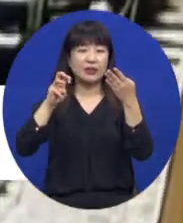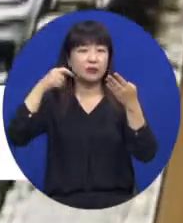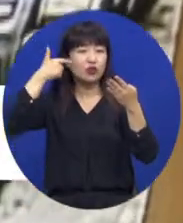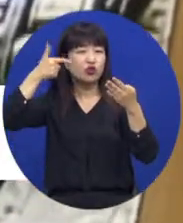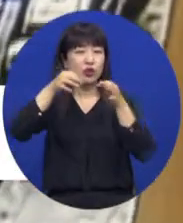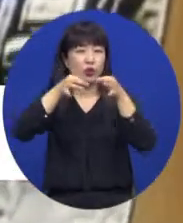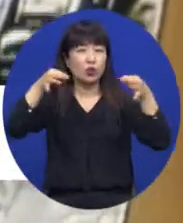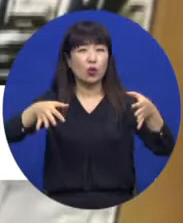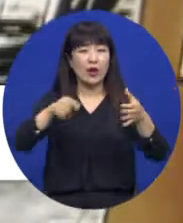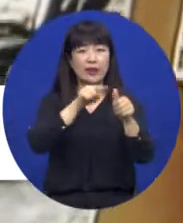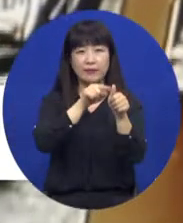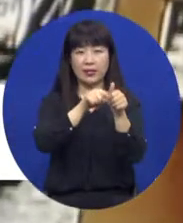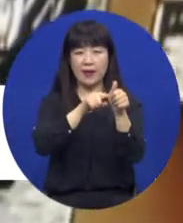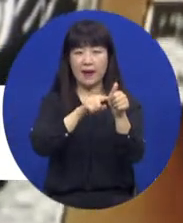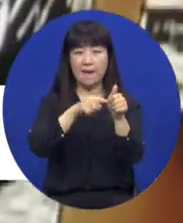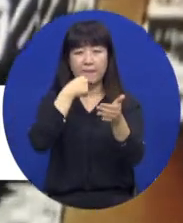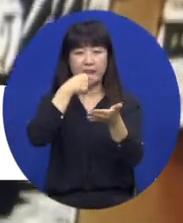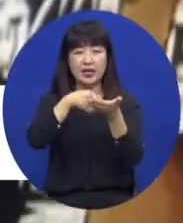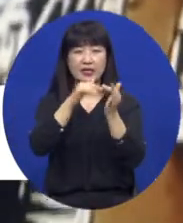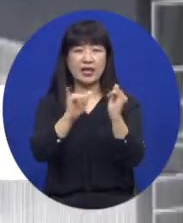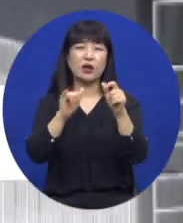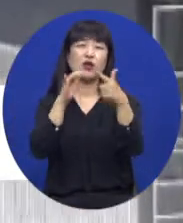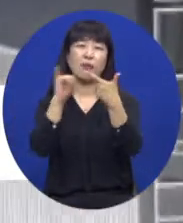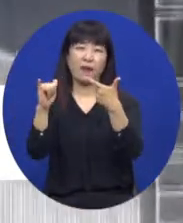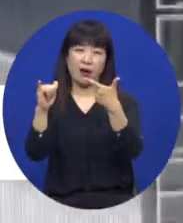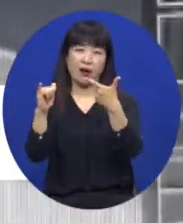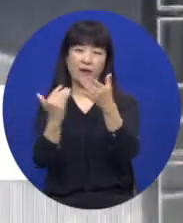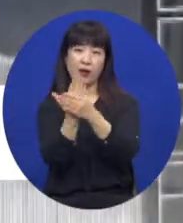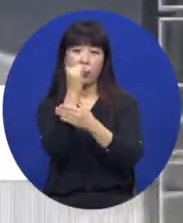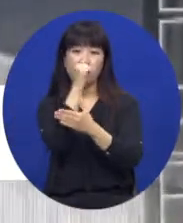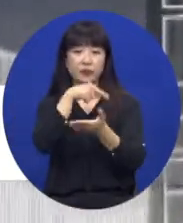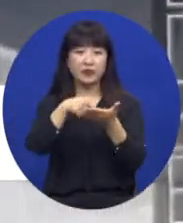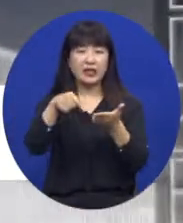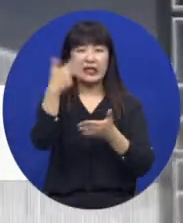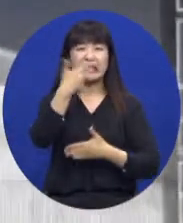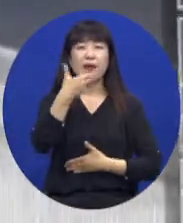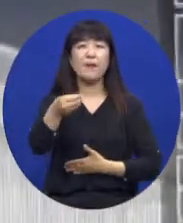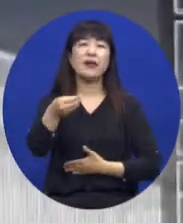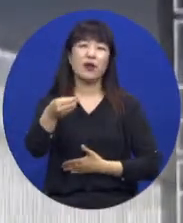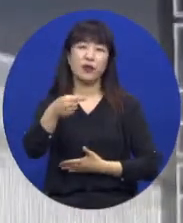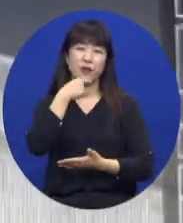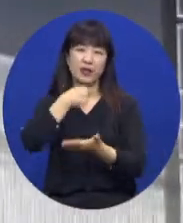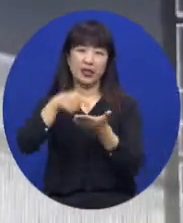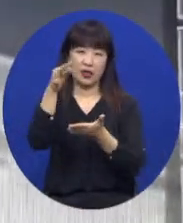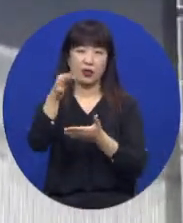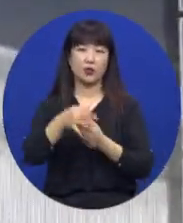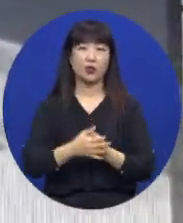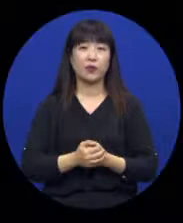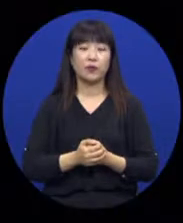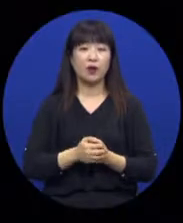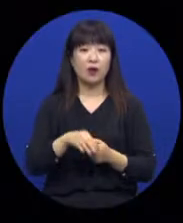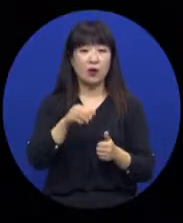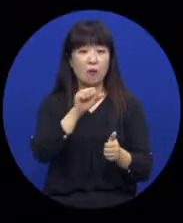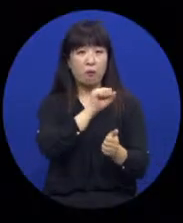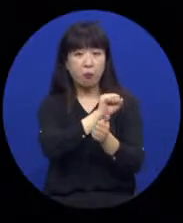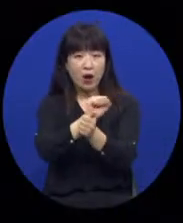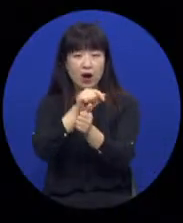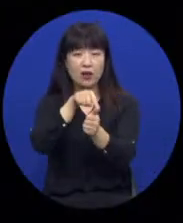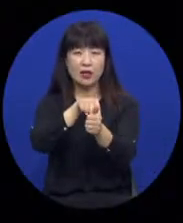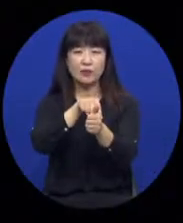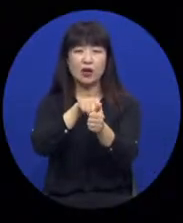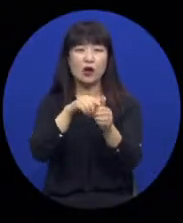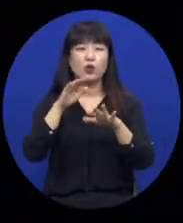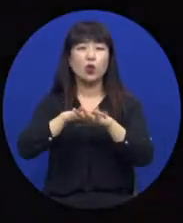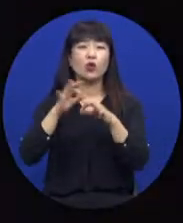해당 남성에게 돈을 뜯긴 피해자만 6명 피해금액은 7000만 원에 이릅니다 구속된 이 남성은 농협